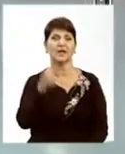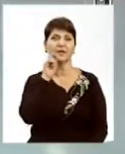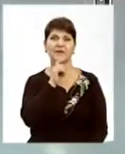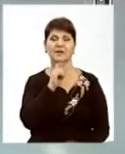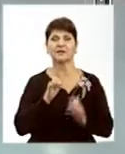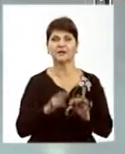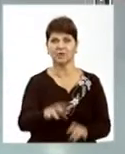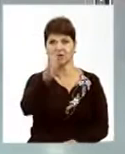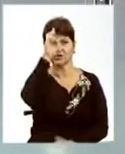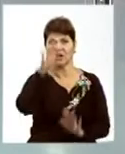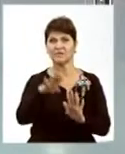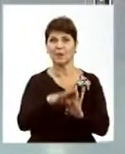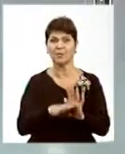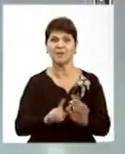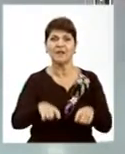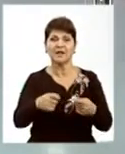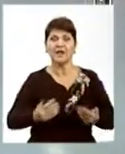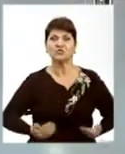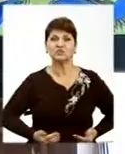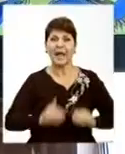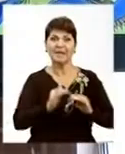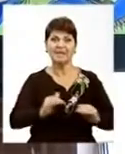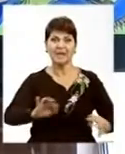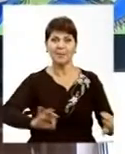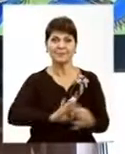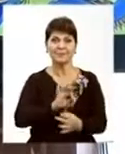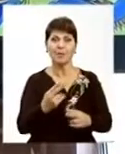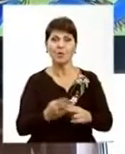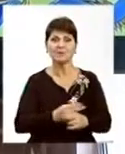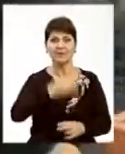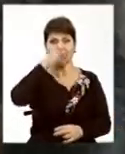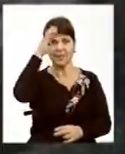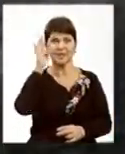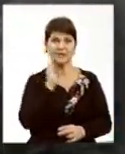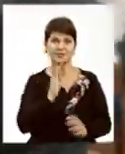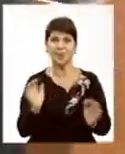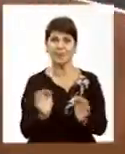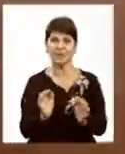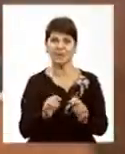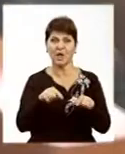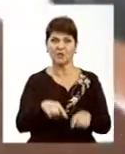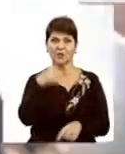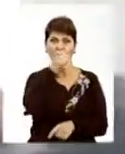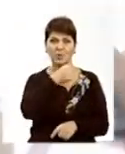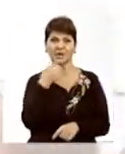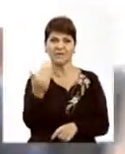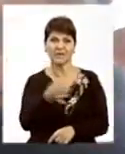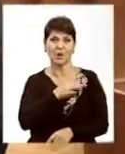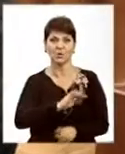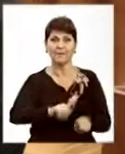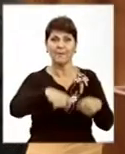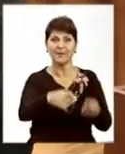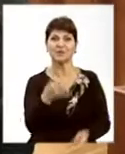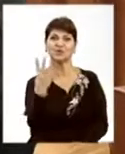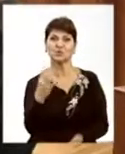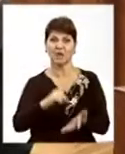Вінниці діє державна програма з надання житла дітям-сиротам та позбавлених батьківського піклування. Цьогоріч в їхнє користування передали